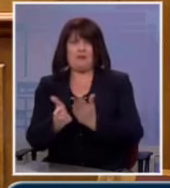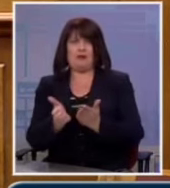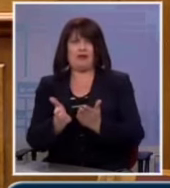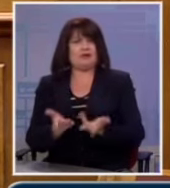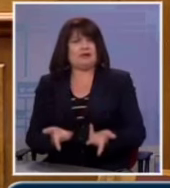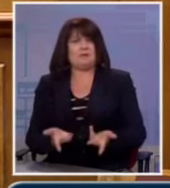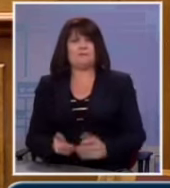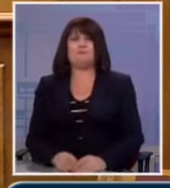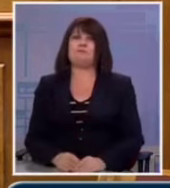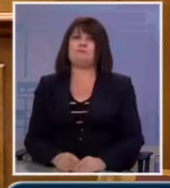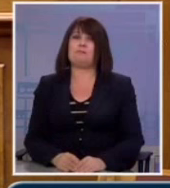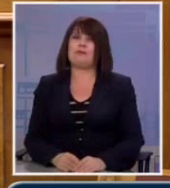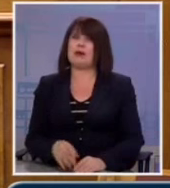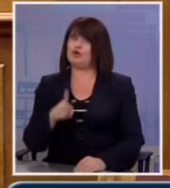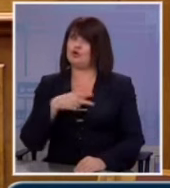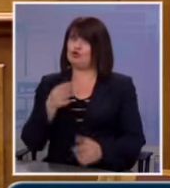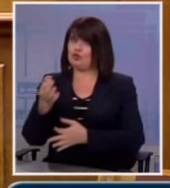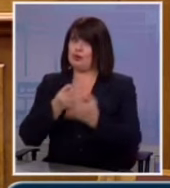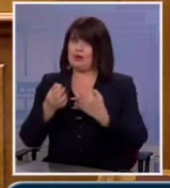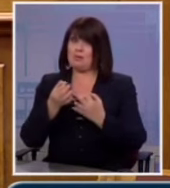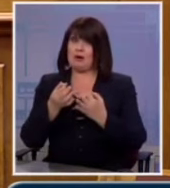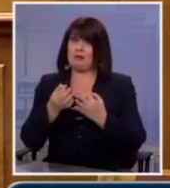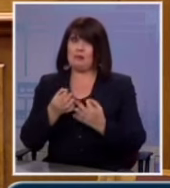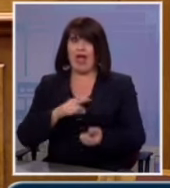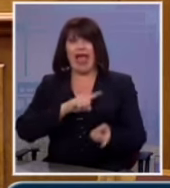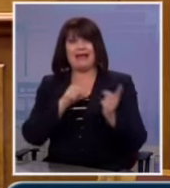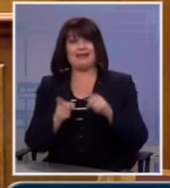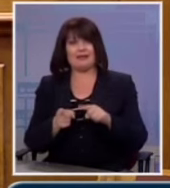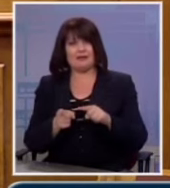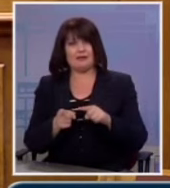Άκουσα ένα εύλογο σχόλιο, αντί να αυξήσουν